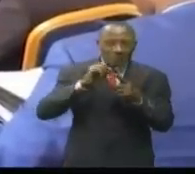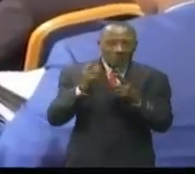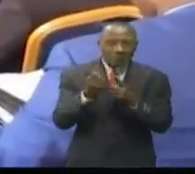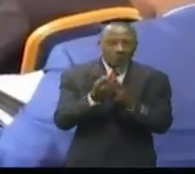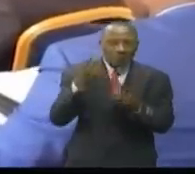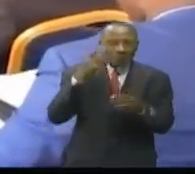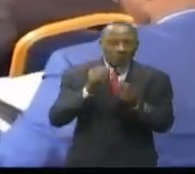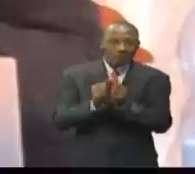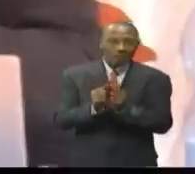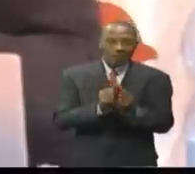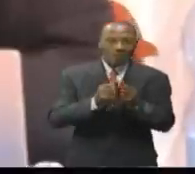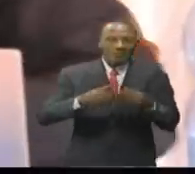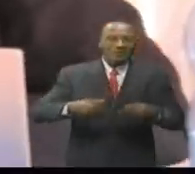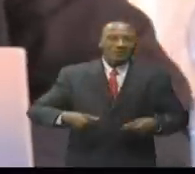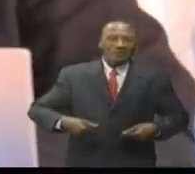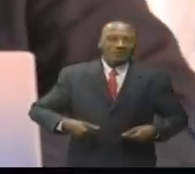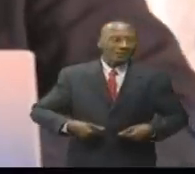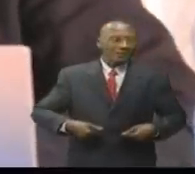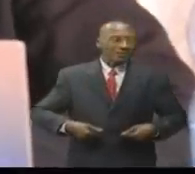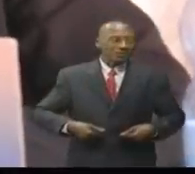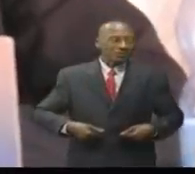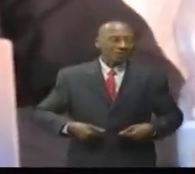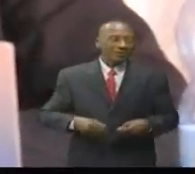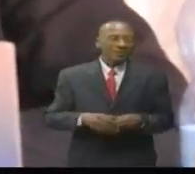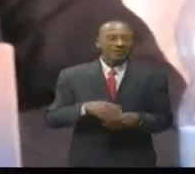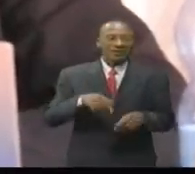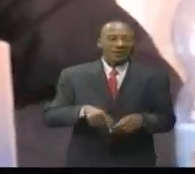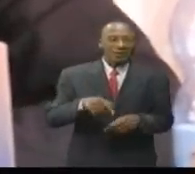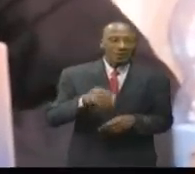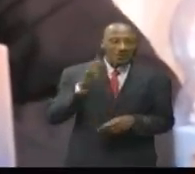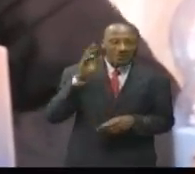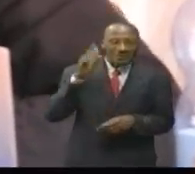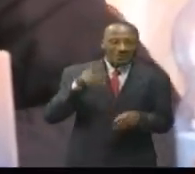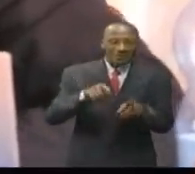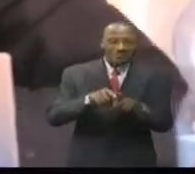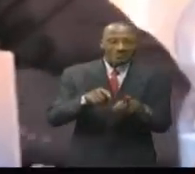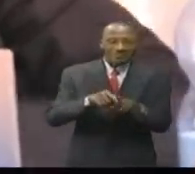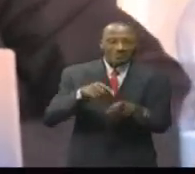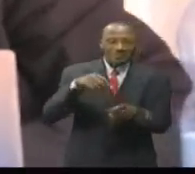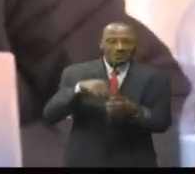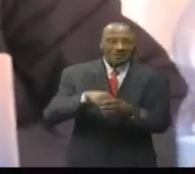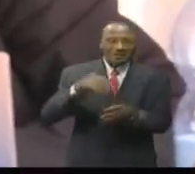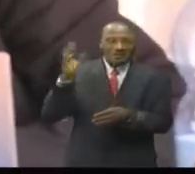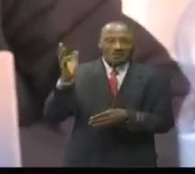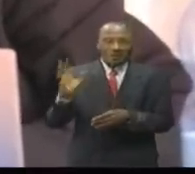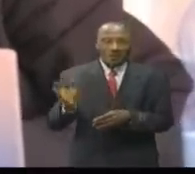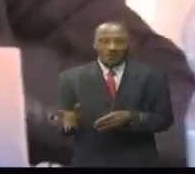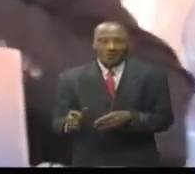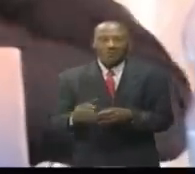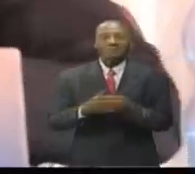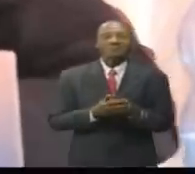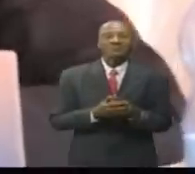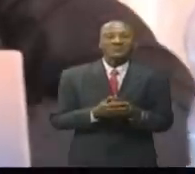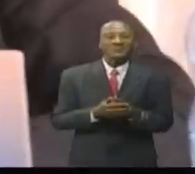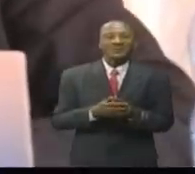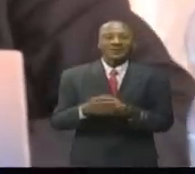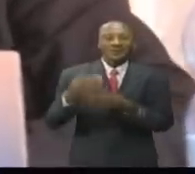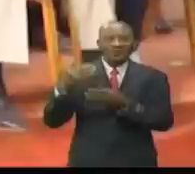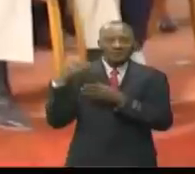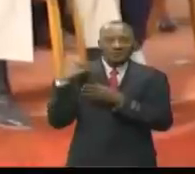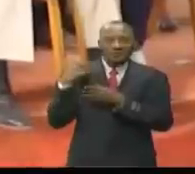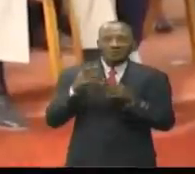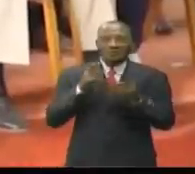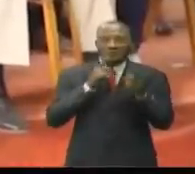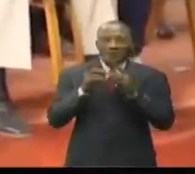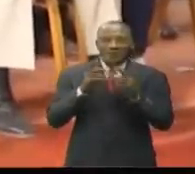PME à Kinshasa comme au Congo central. Cette étude, selon lui, outre la peur des tracasseries fiscales ou la crainte